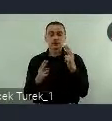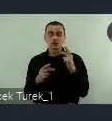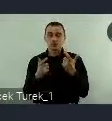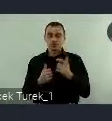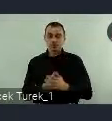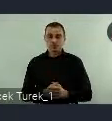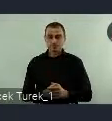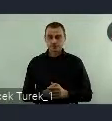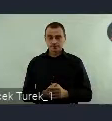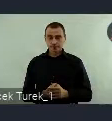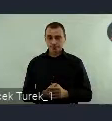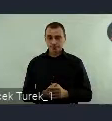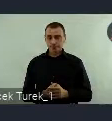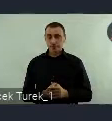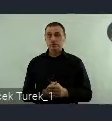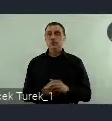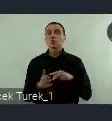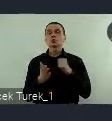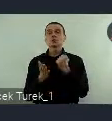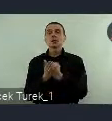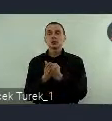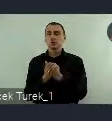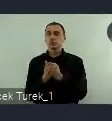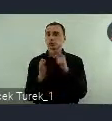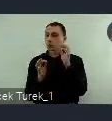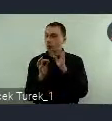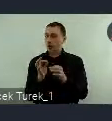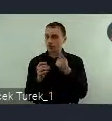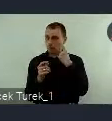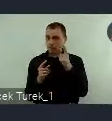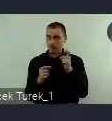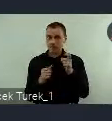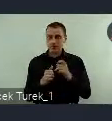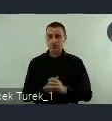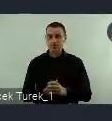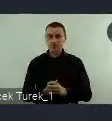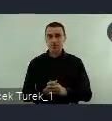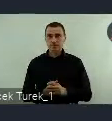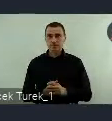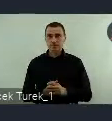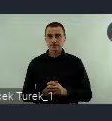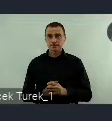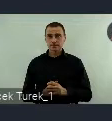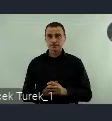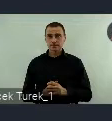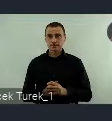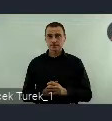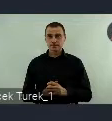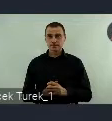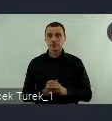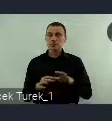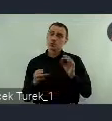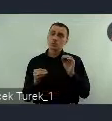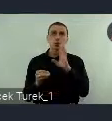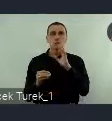właśnie ustawa sprawi że będziemy na co zwracać uwagę i to jest moim zdaniem bardzo dobra rzecz na początku może będzie denerwujące może